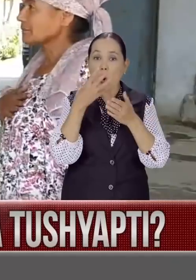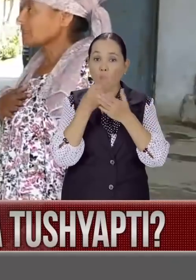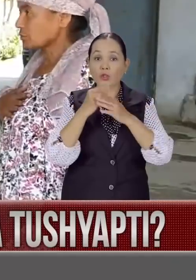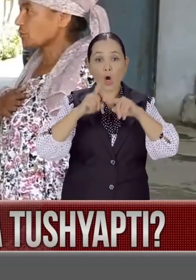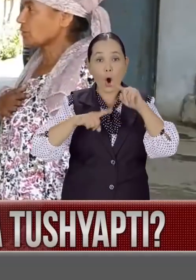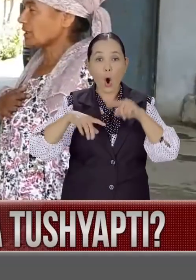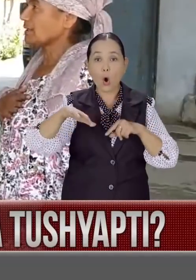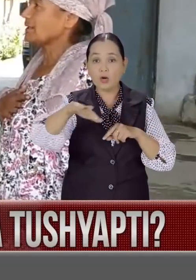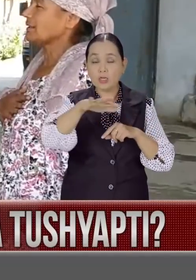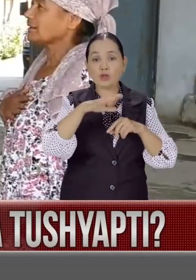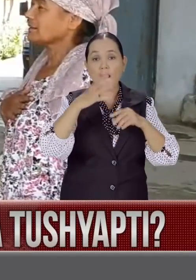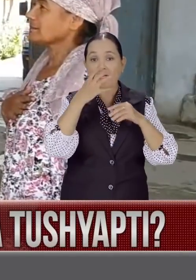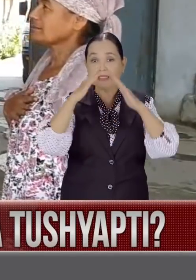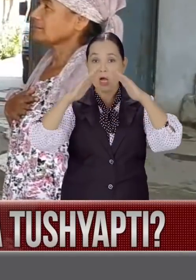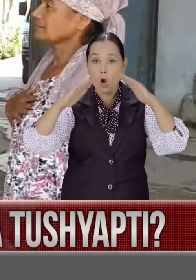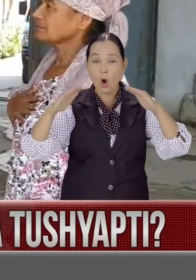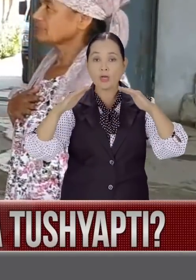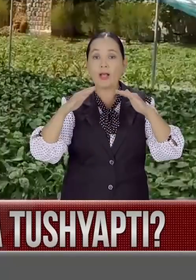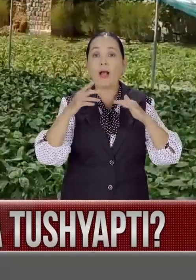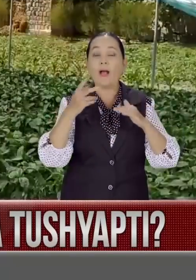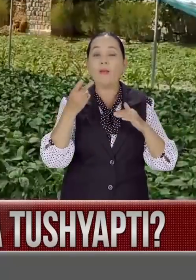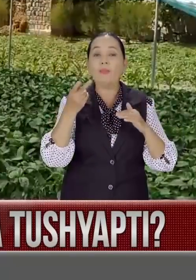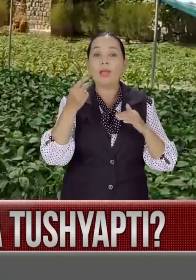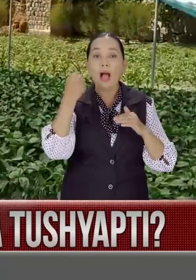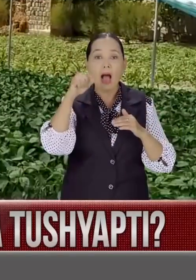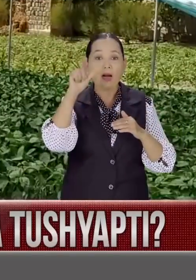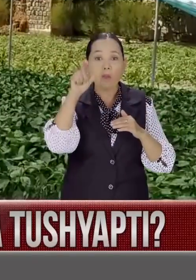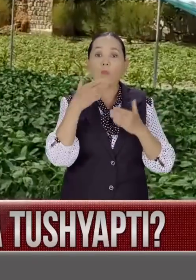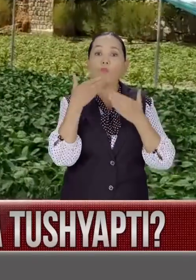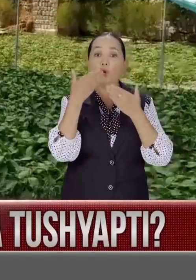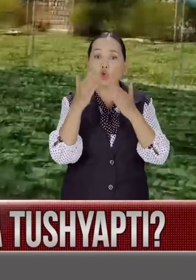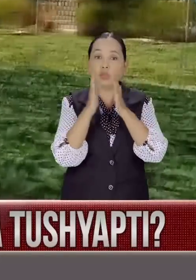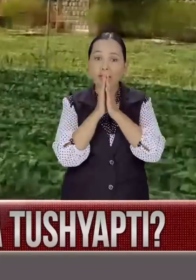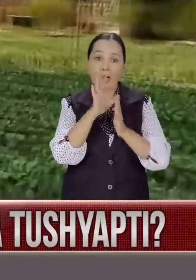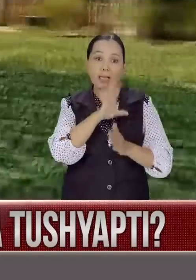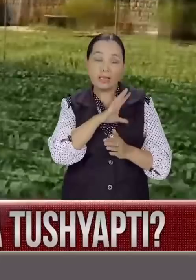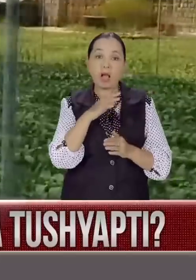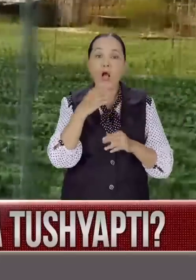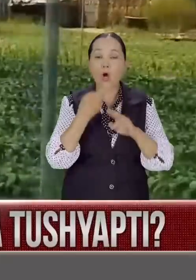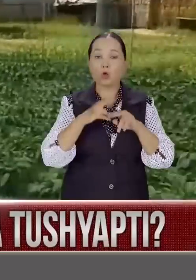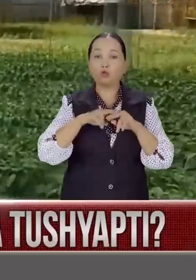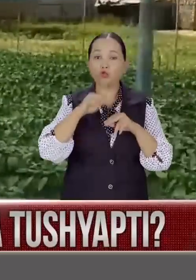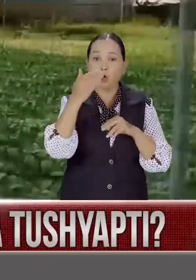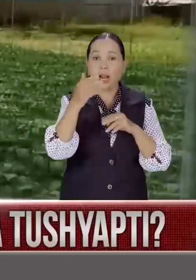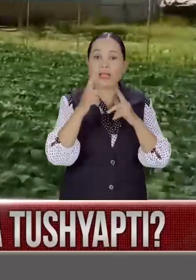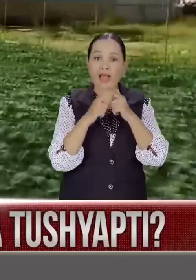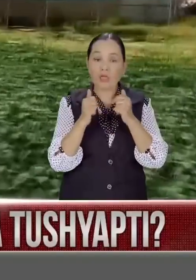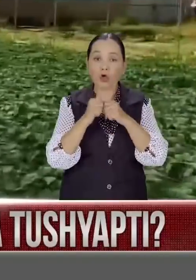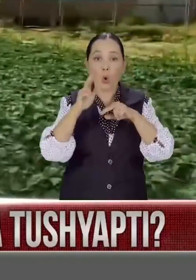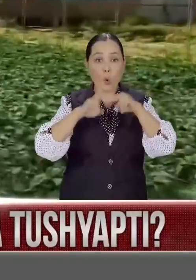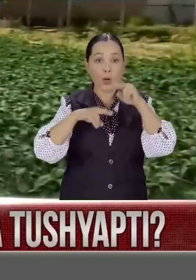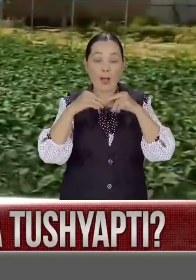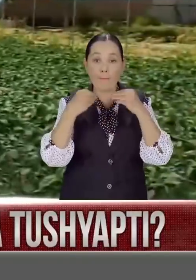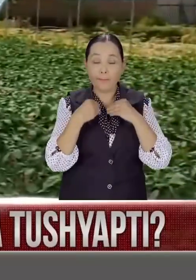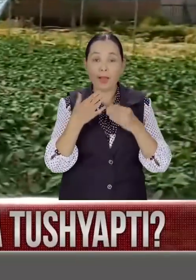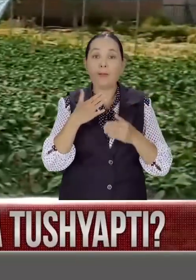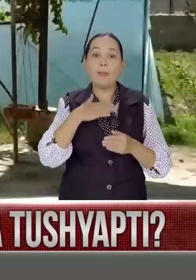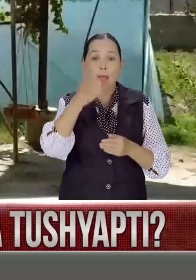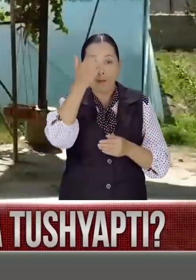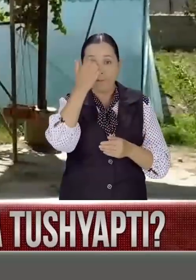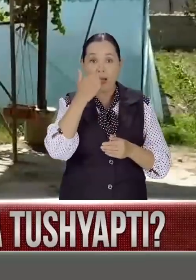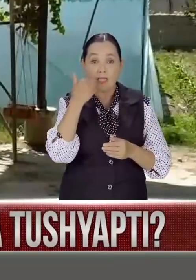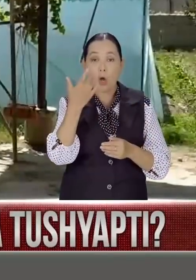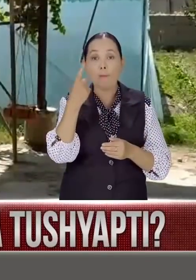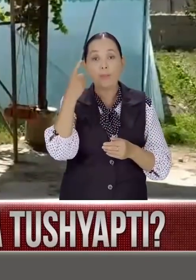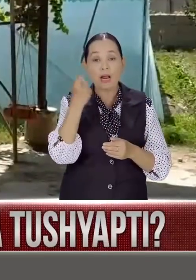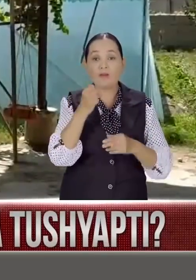hovlisida issiqxona tashkil qilish uchun 2 oy oldin qahramonimizga murojaat qilgan edi. O'shalarda tashkilotga kelib qurib berdi, biz ulardan minnatdor.